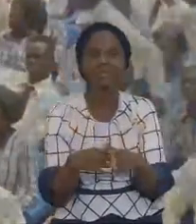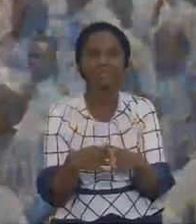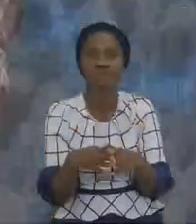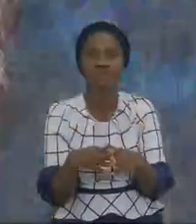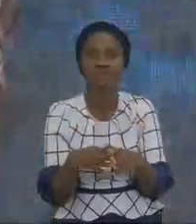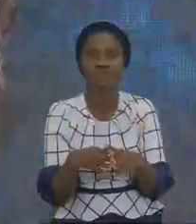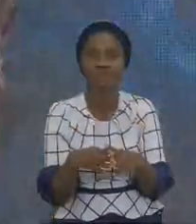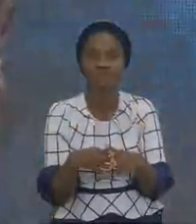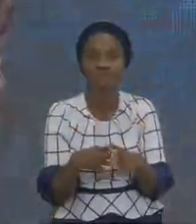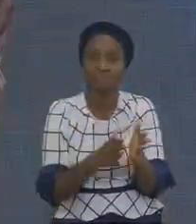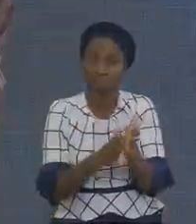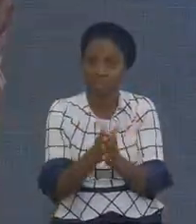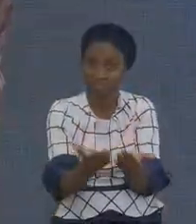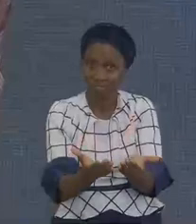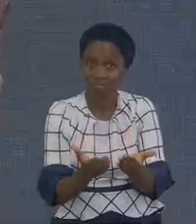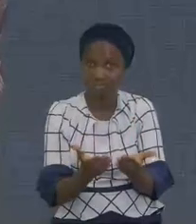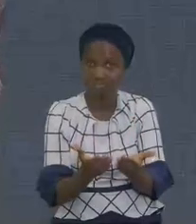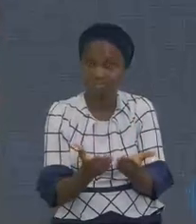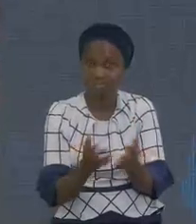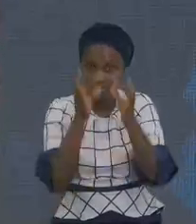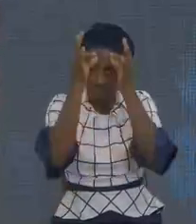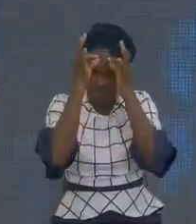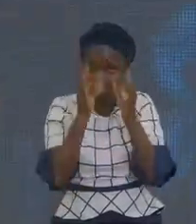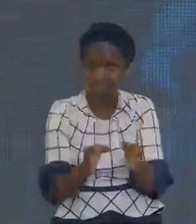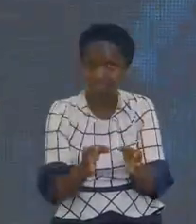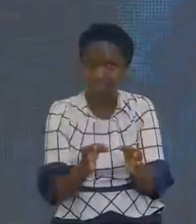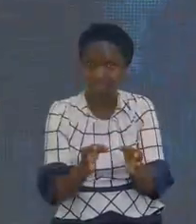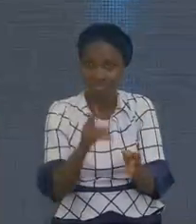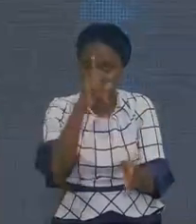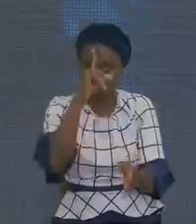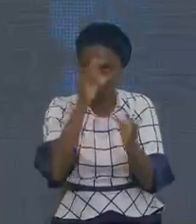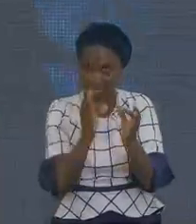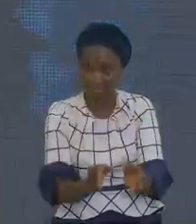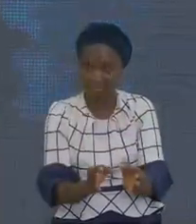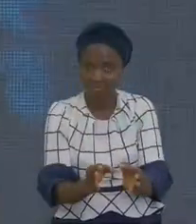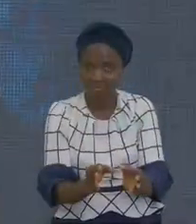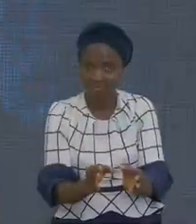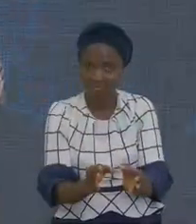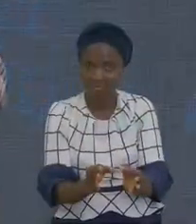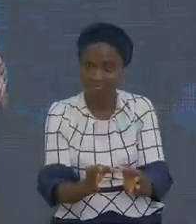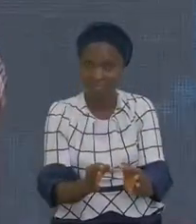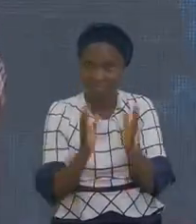décision, la détermination, la dédicace, la diligence.